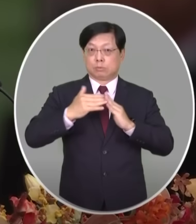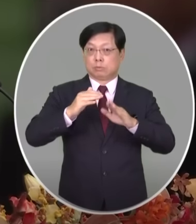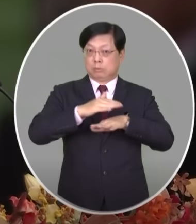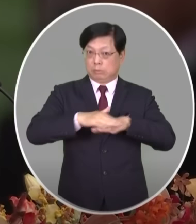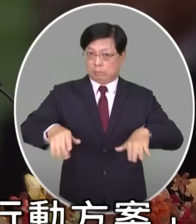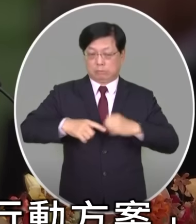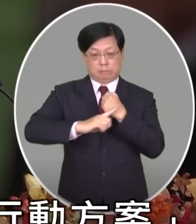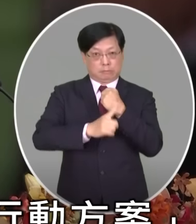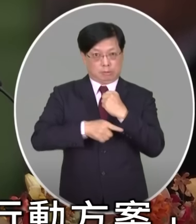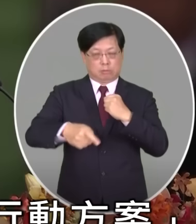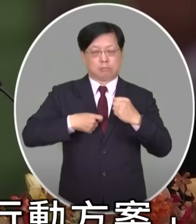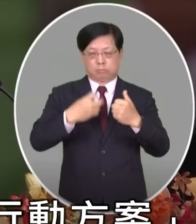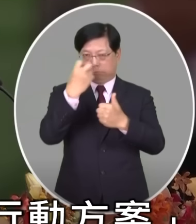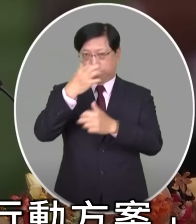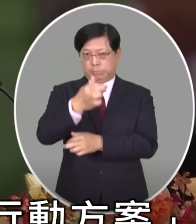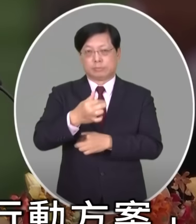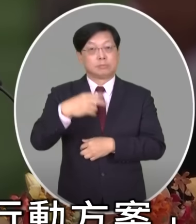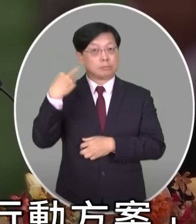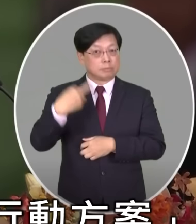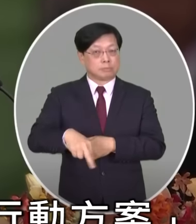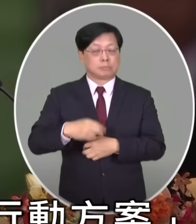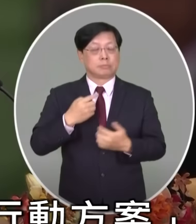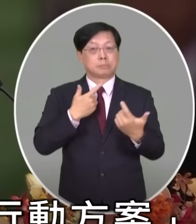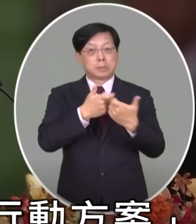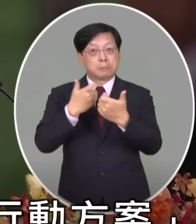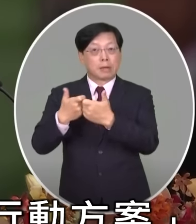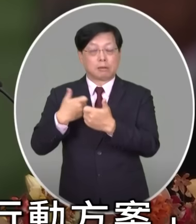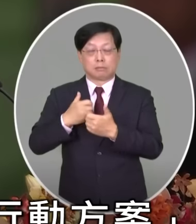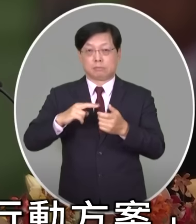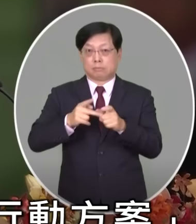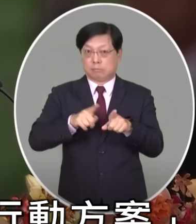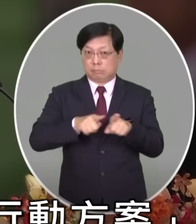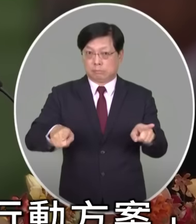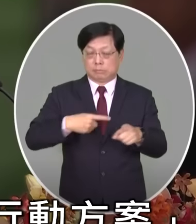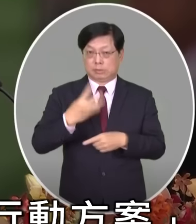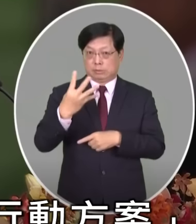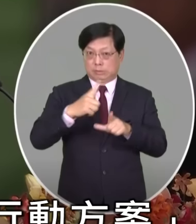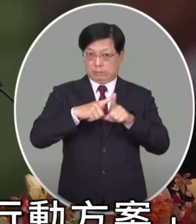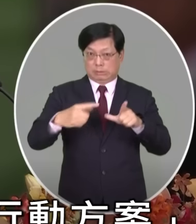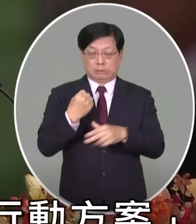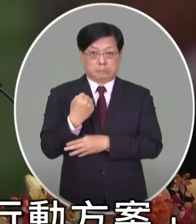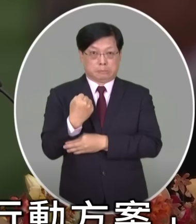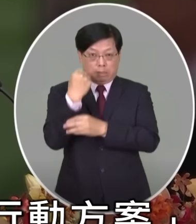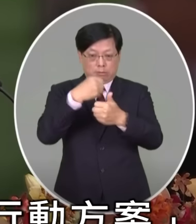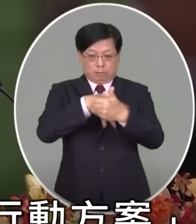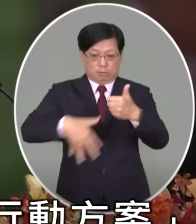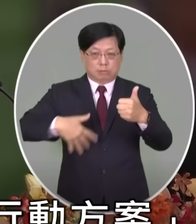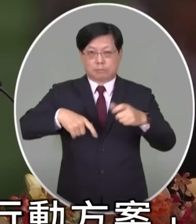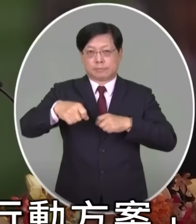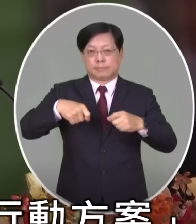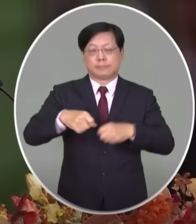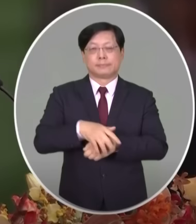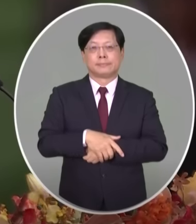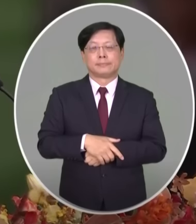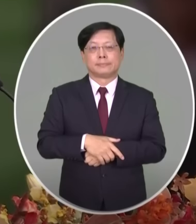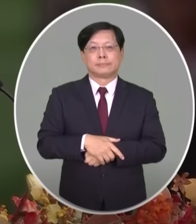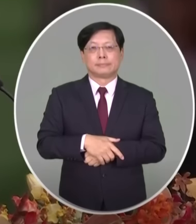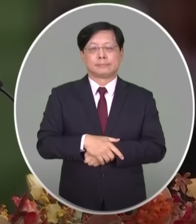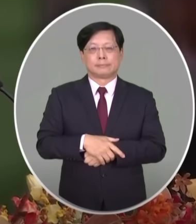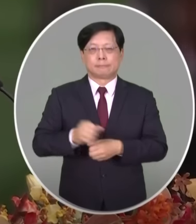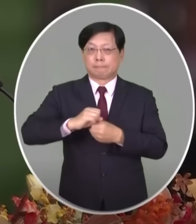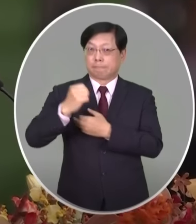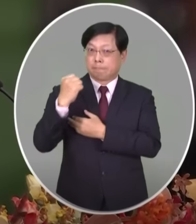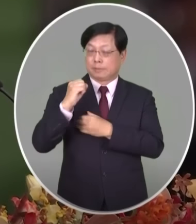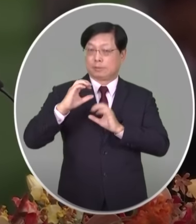治，并且积极落实和平四大支柱行动方案，强化